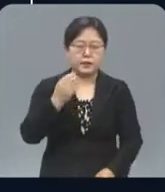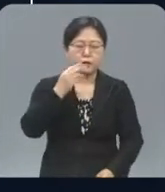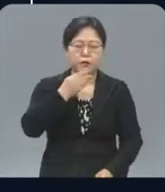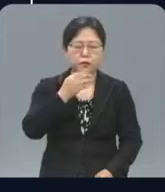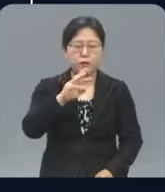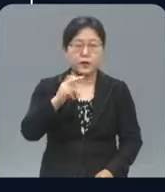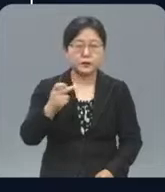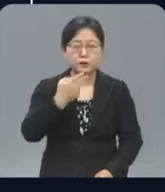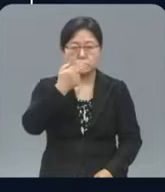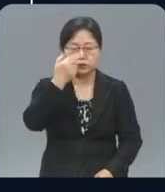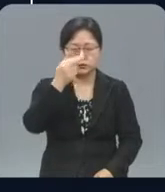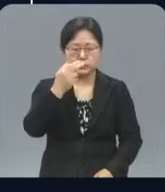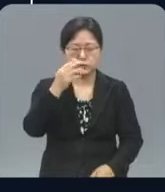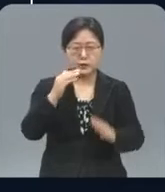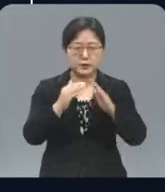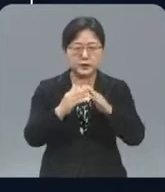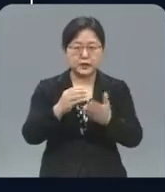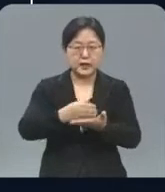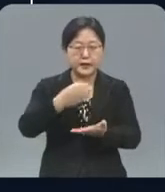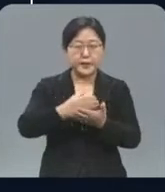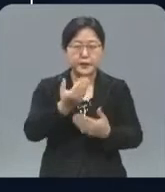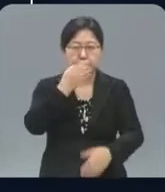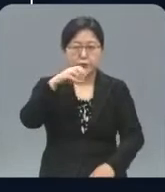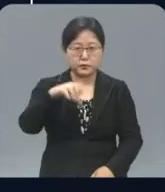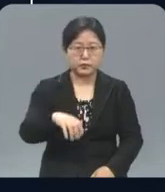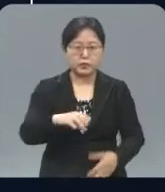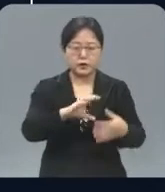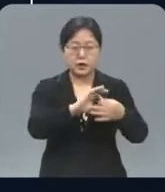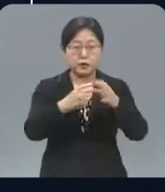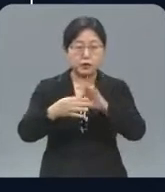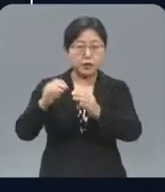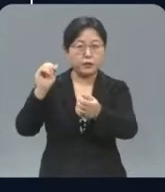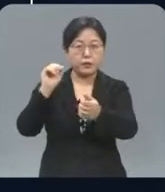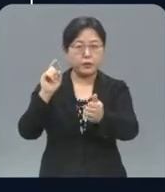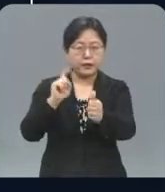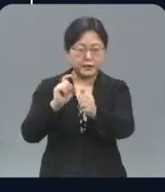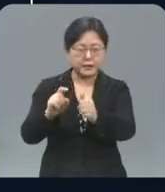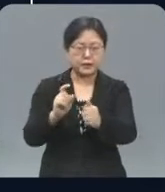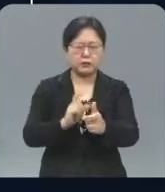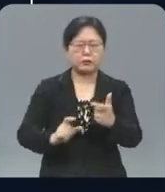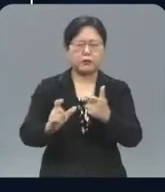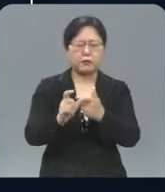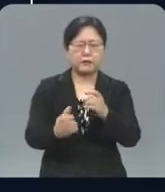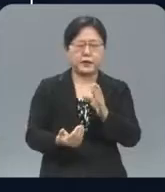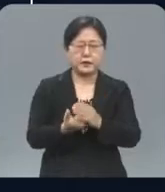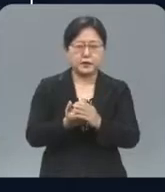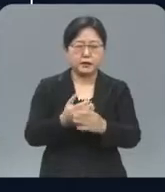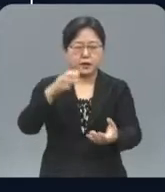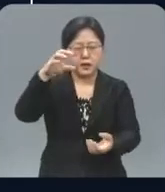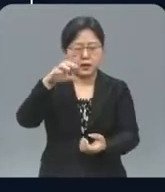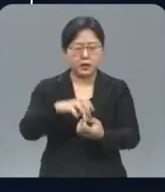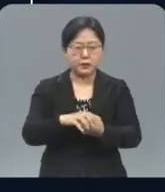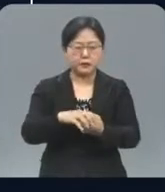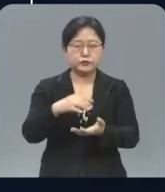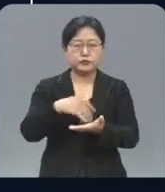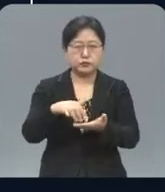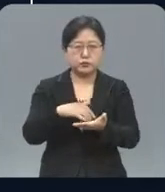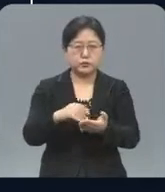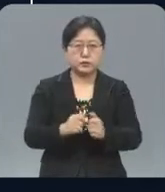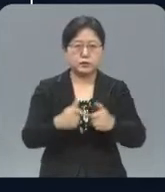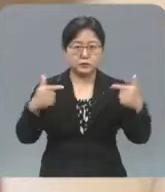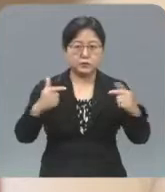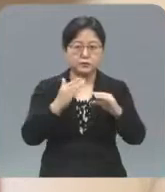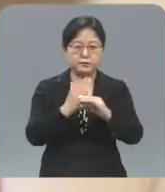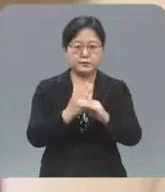광산구 소재 주점과 담양의 한 식당 등의 연관 확진자가 계속 추가되면서 누적 확진자 수 역시 늘고